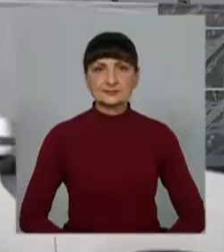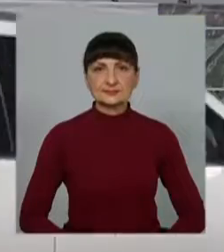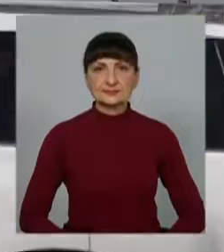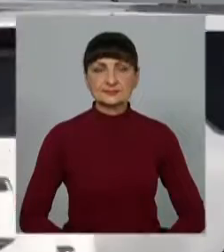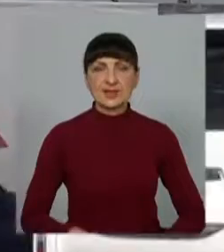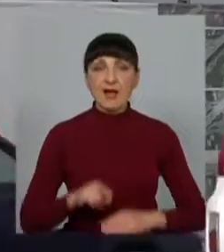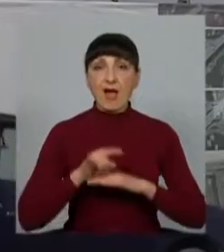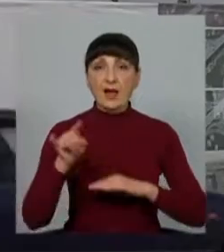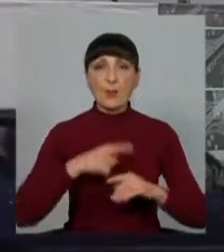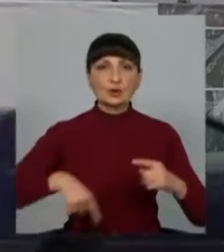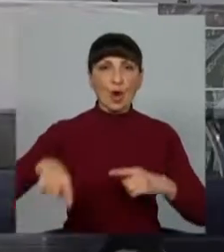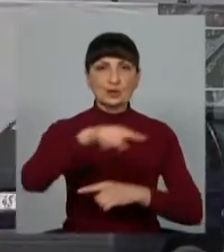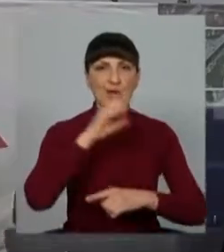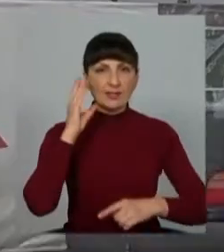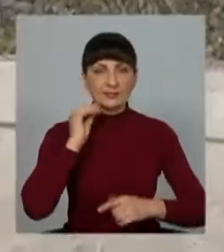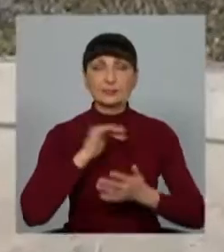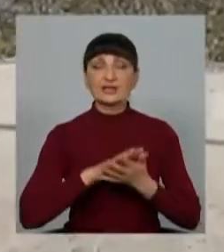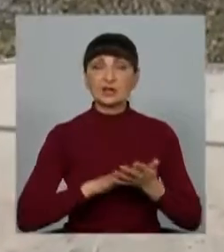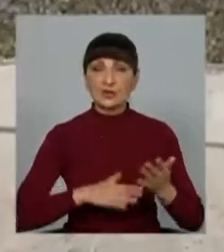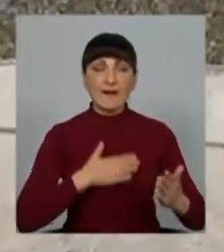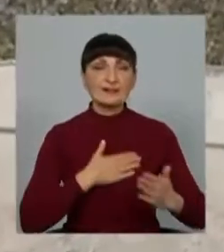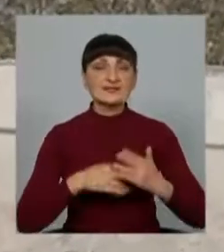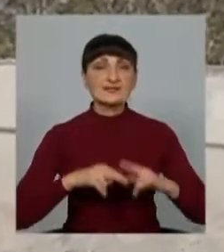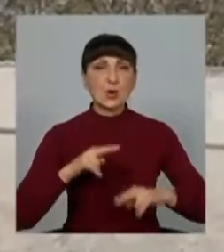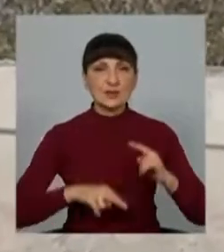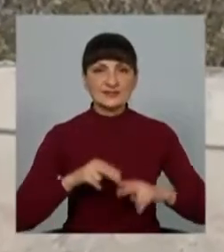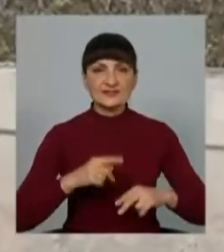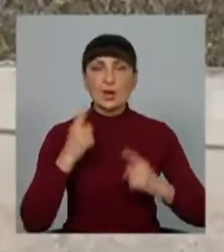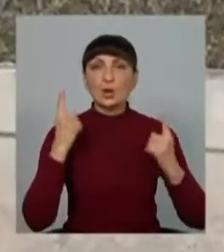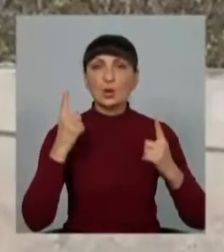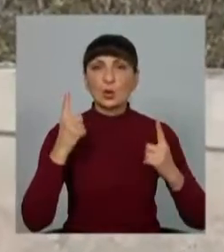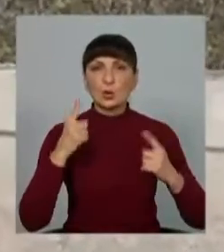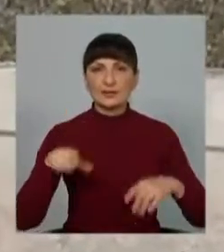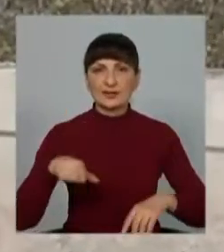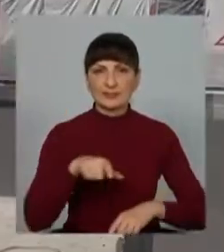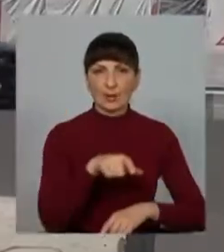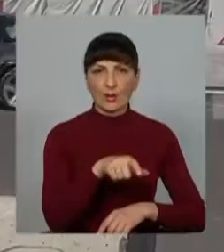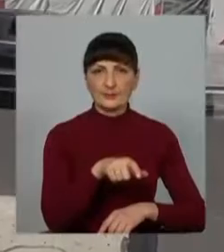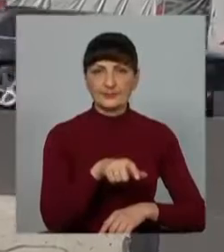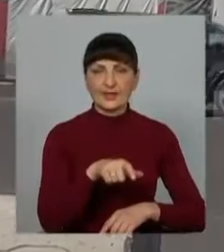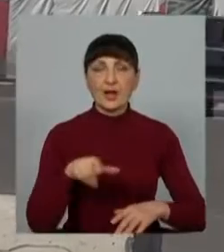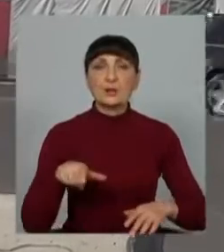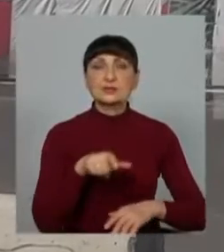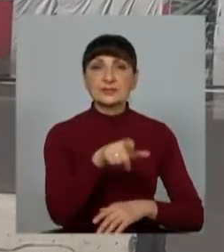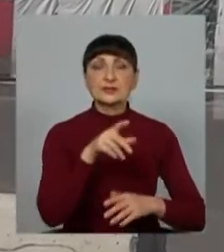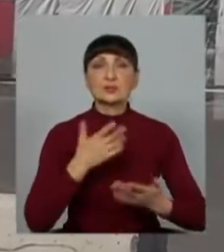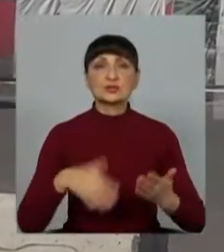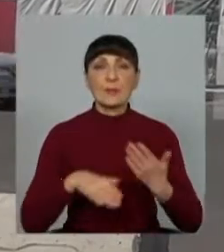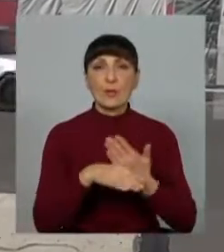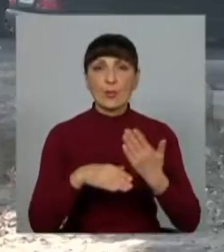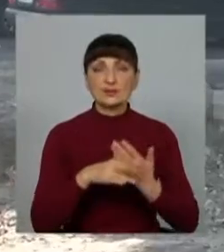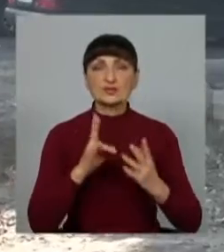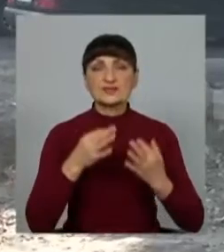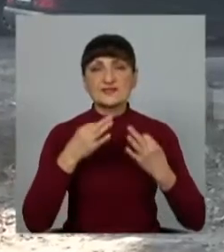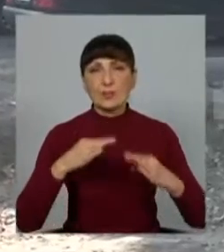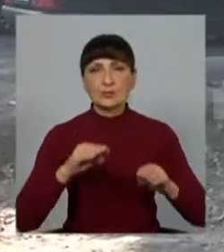На аэропортовском кольце Алматы продолжается активное строительство одной из крупных транспортных развязок. Путепровод, призванный избавить